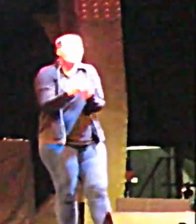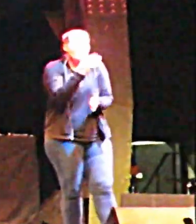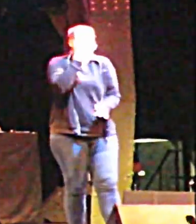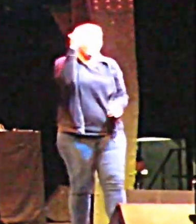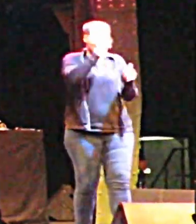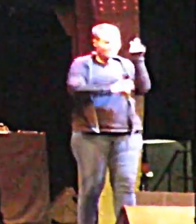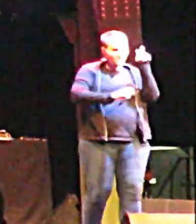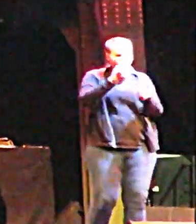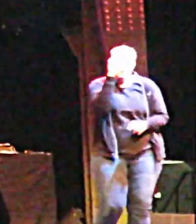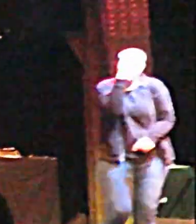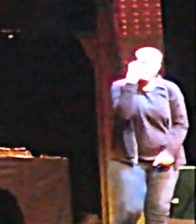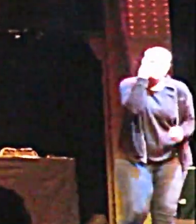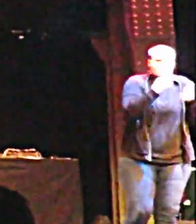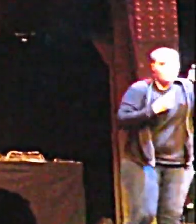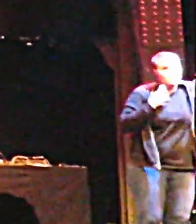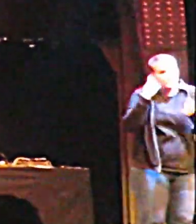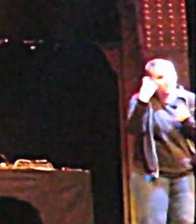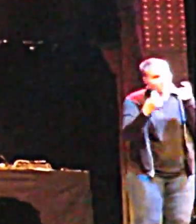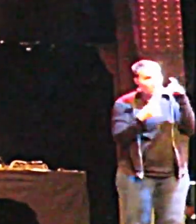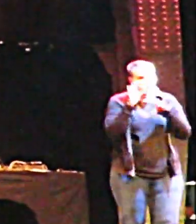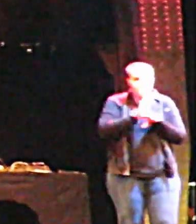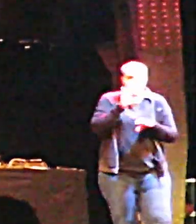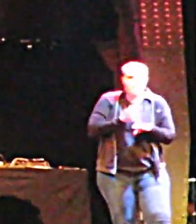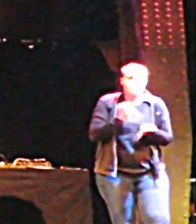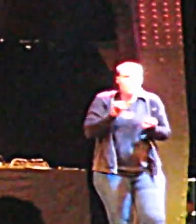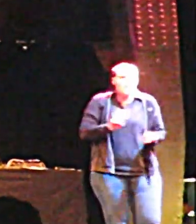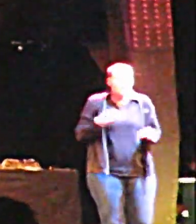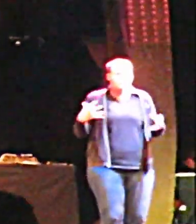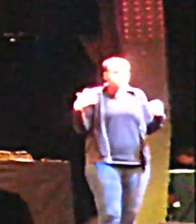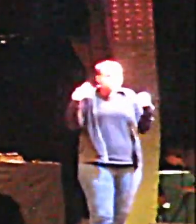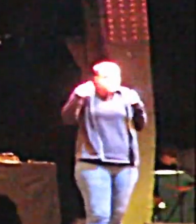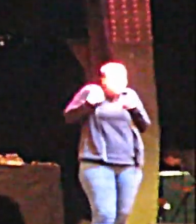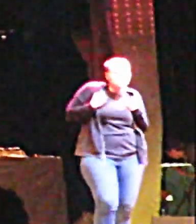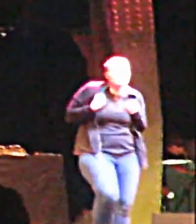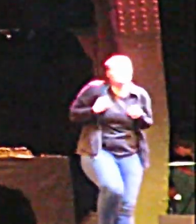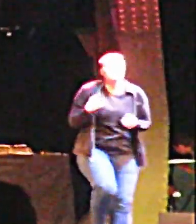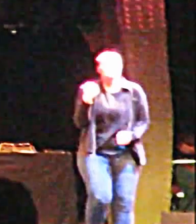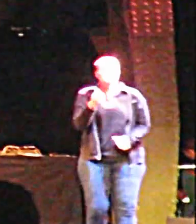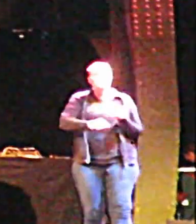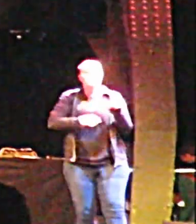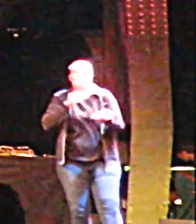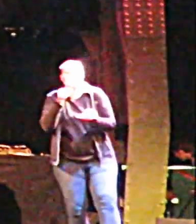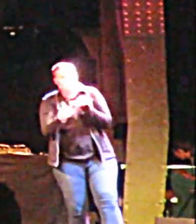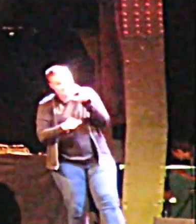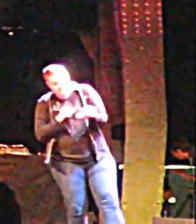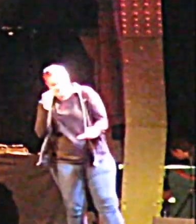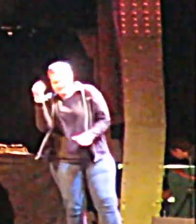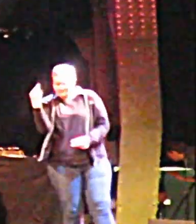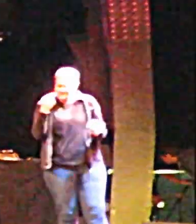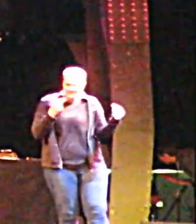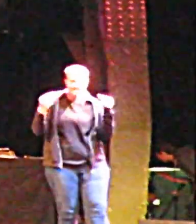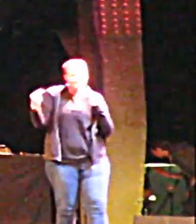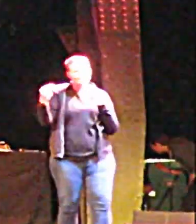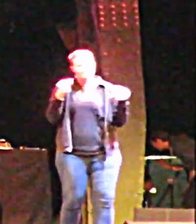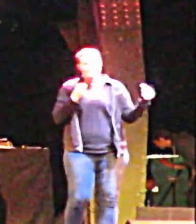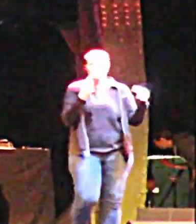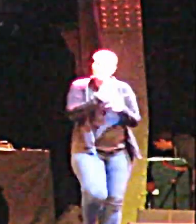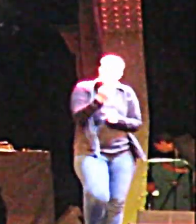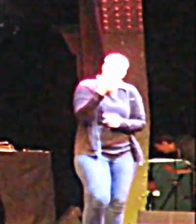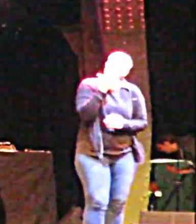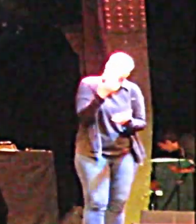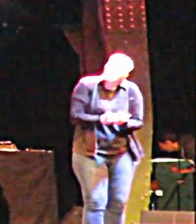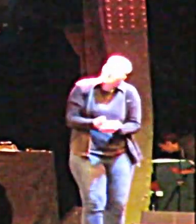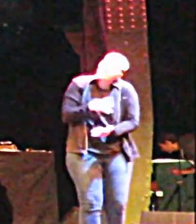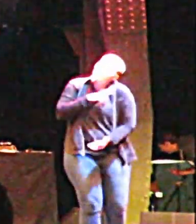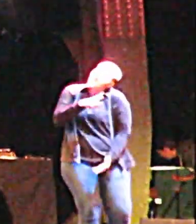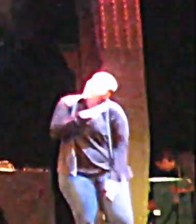programmieren wir weiter an diesen gönnlichen Algorithmus. Rund um die Uhr beobachten sie uns stur und warten gleich günstig auf